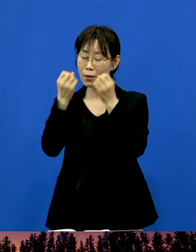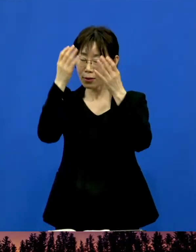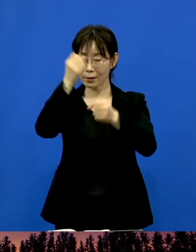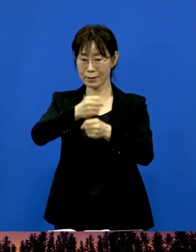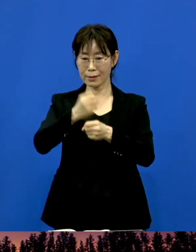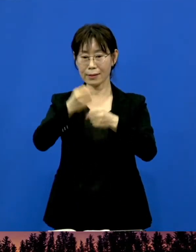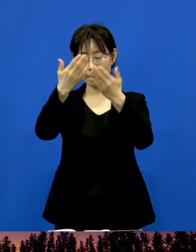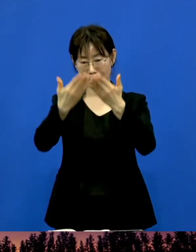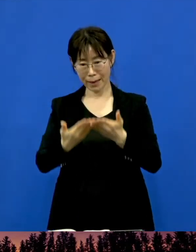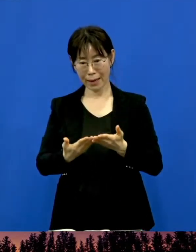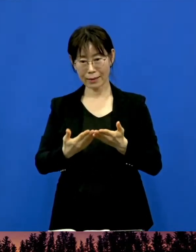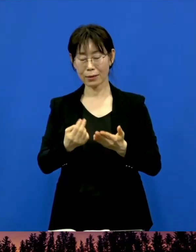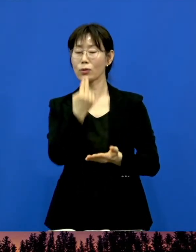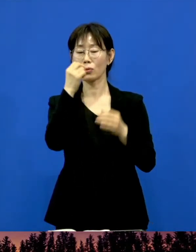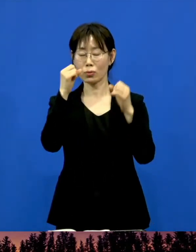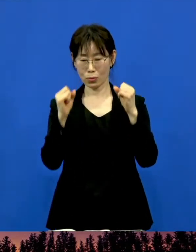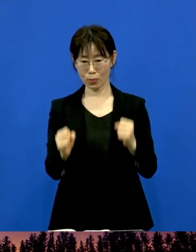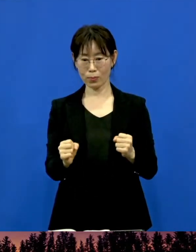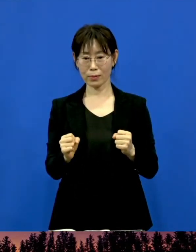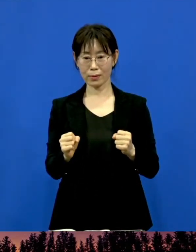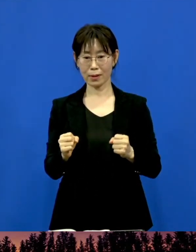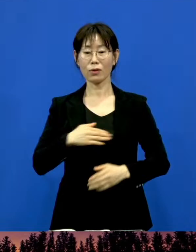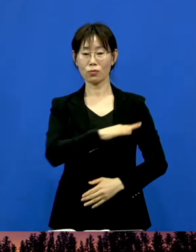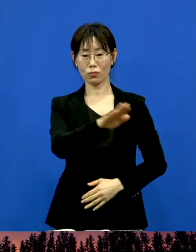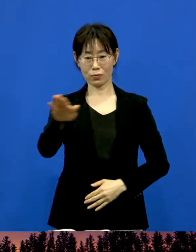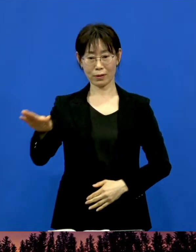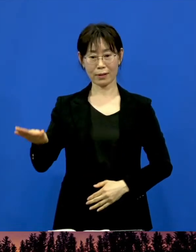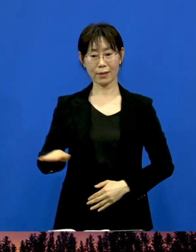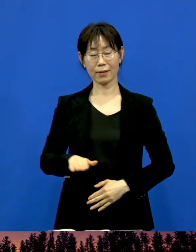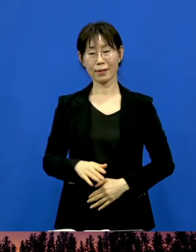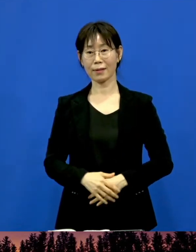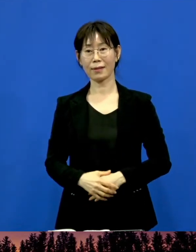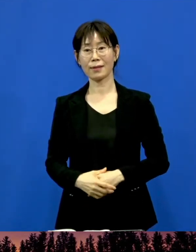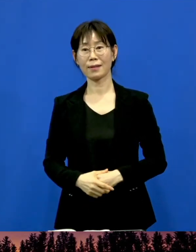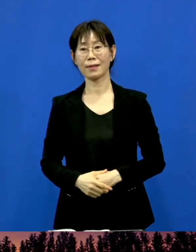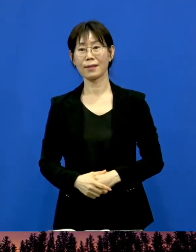우리의 갈망을 채울 수 있는 것은 이 세상에 존재하지 않습니다.